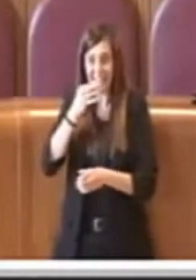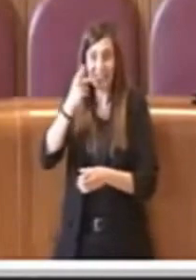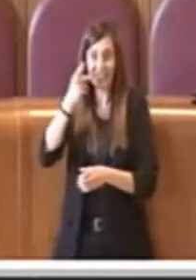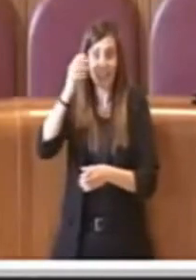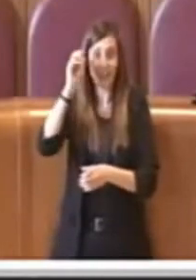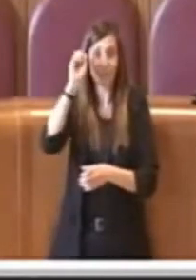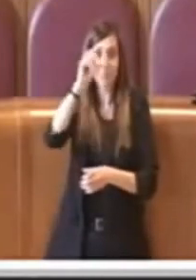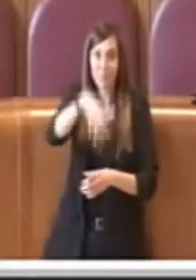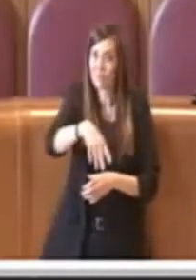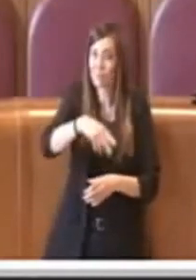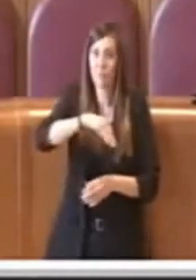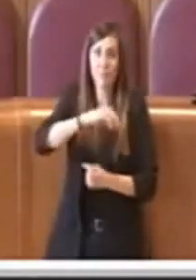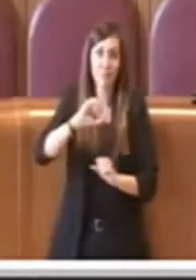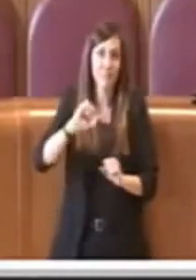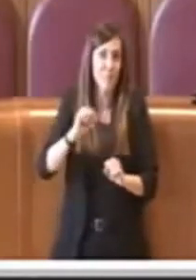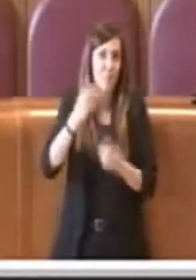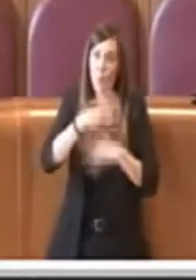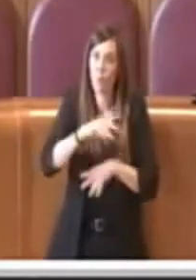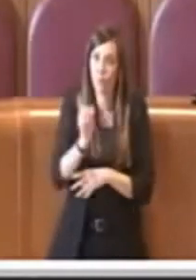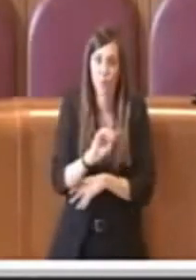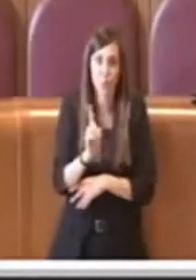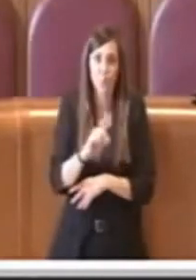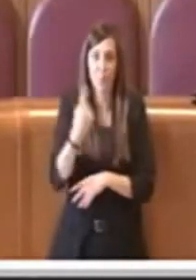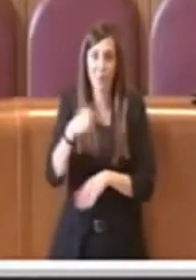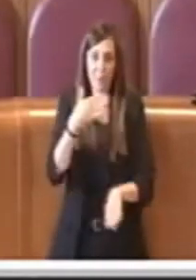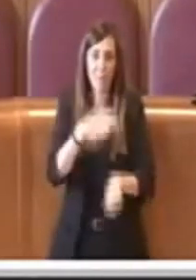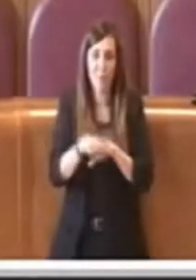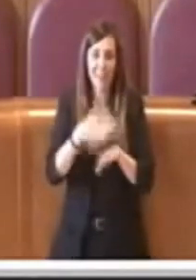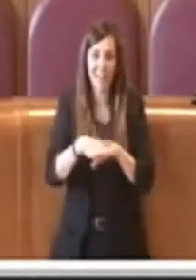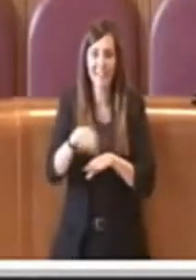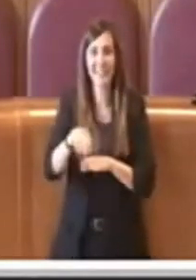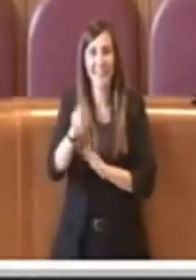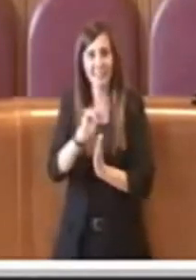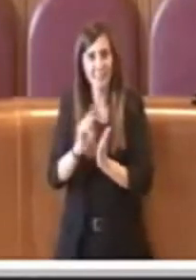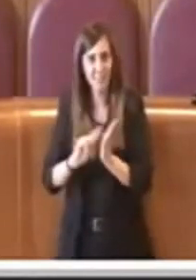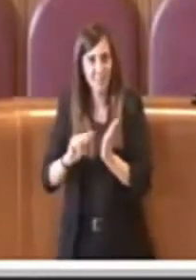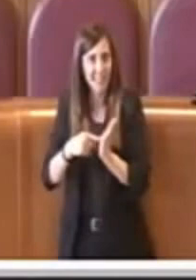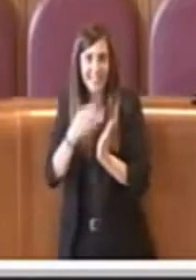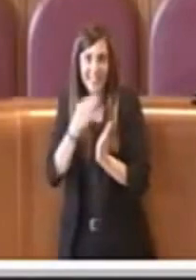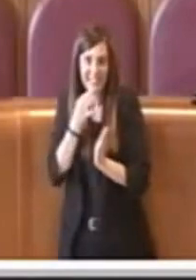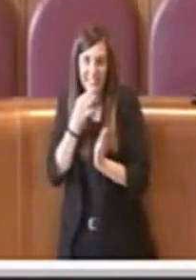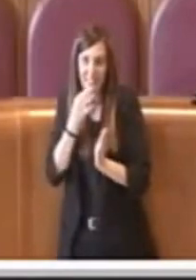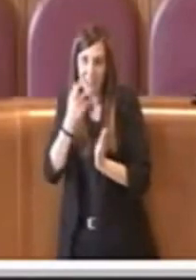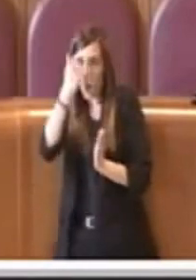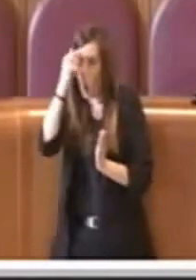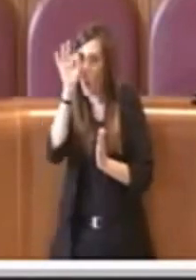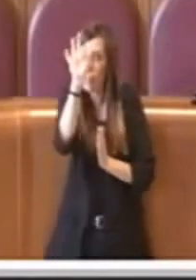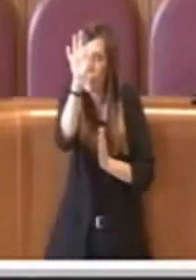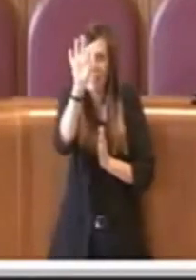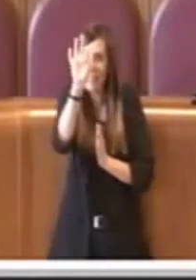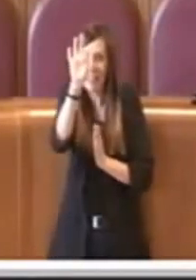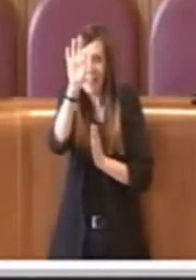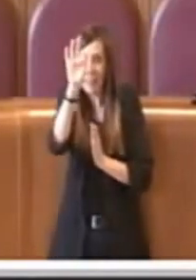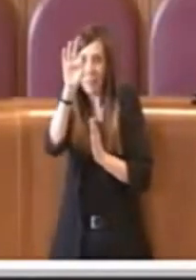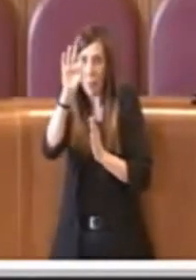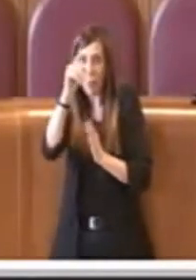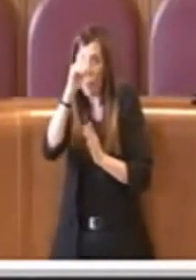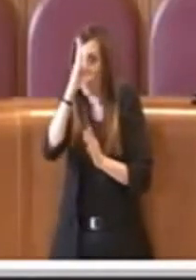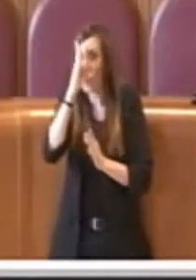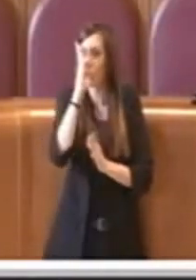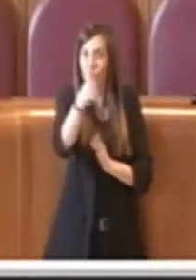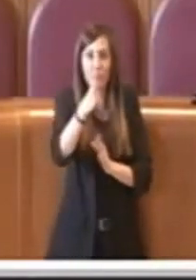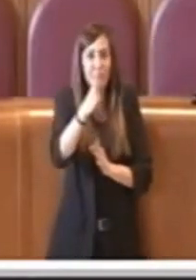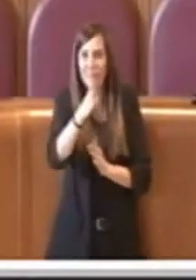bottiglia piena dunque per la modalità come è stato scritto e visto che non fa proprio centro su una cosa importante che in realtà noi piacerebbe